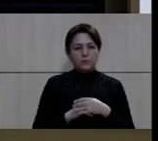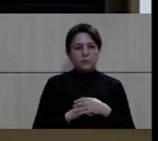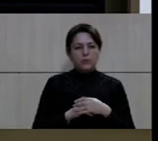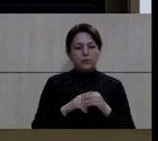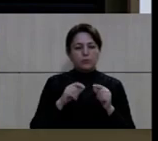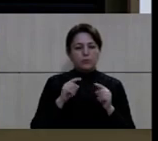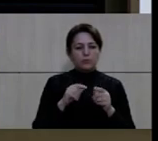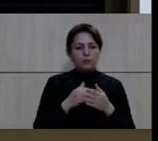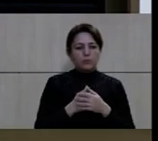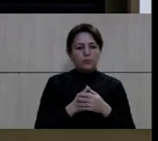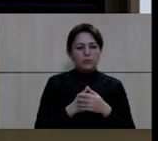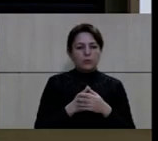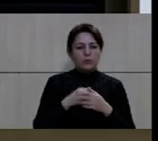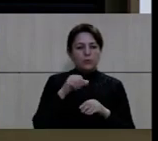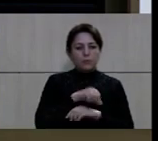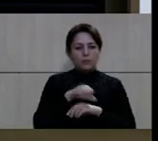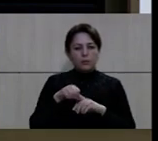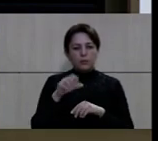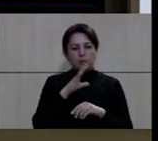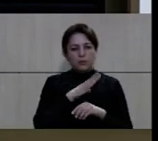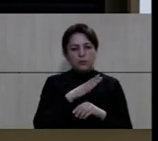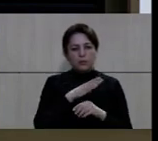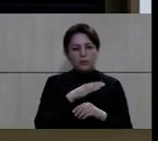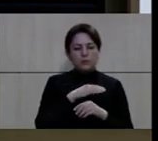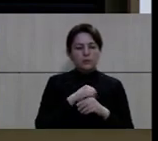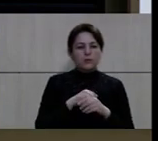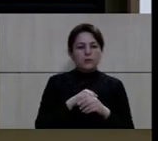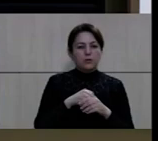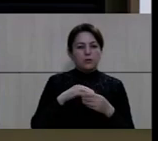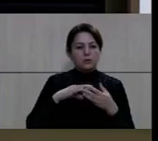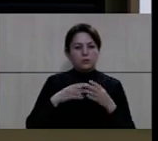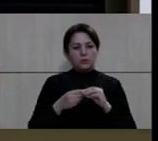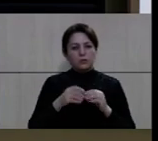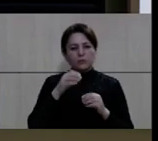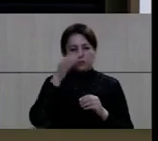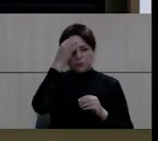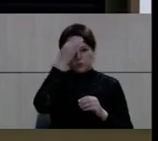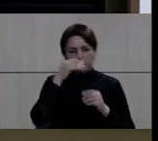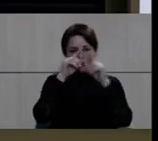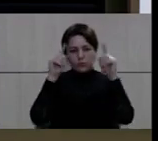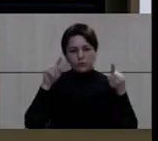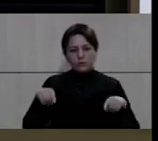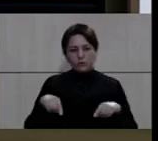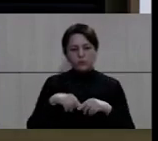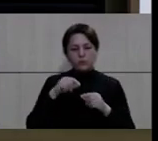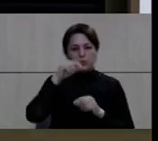Bu metrda edi. Demak, to'g'ri to'rt burchakning